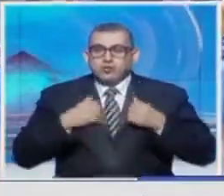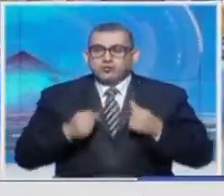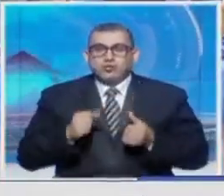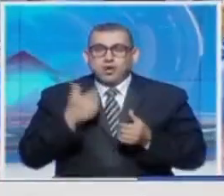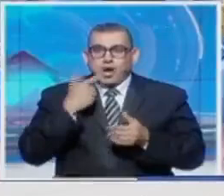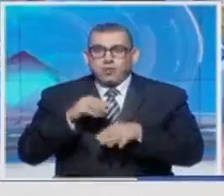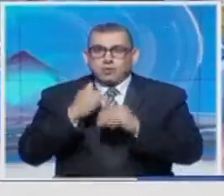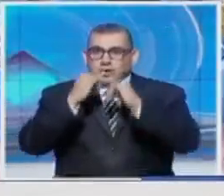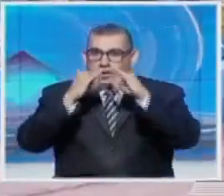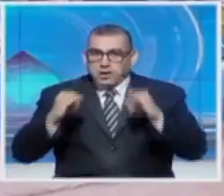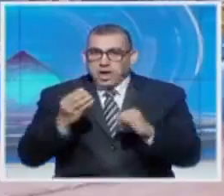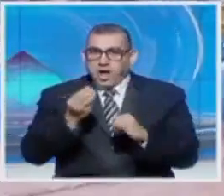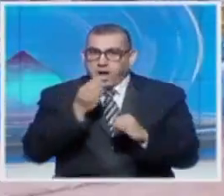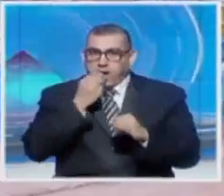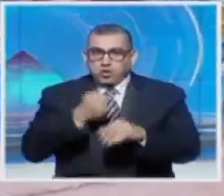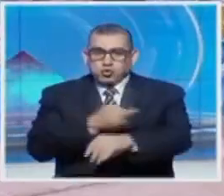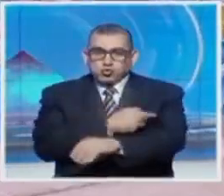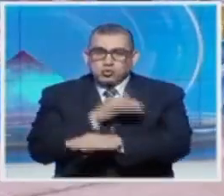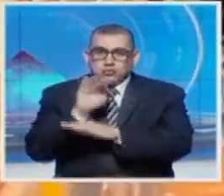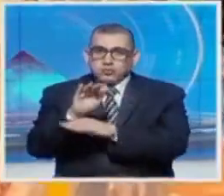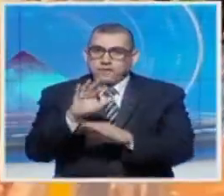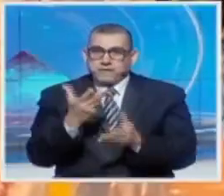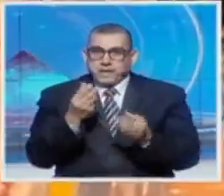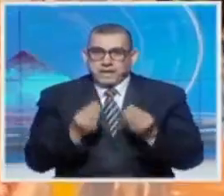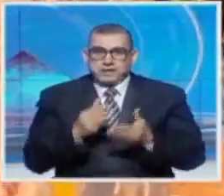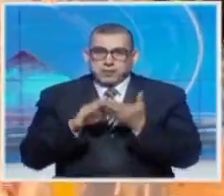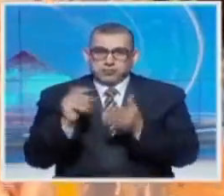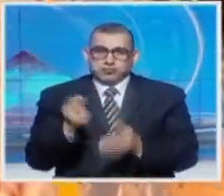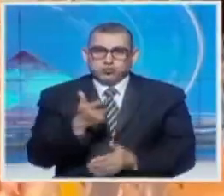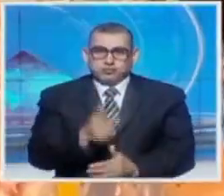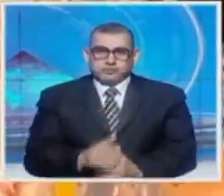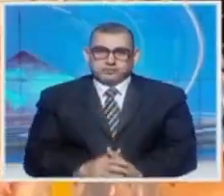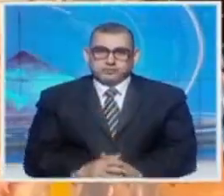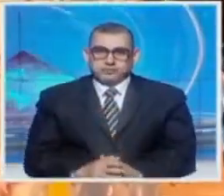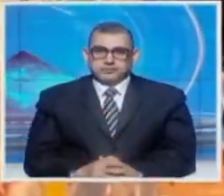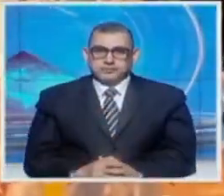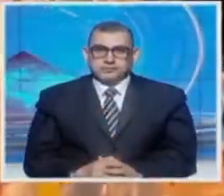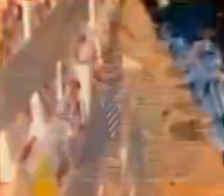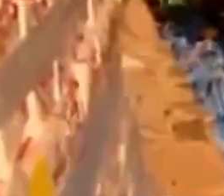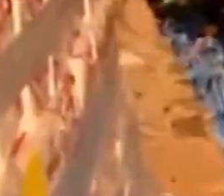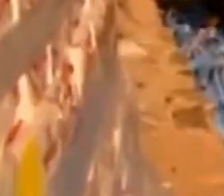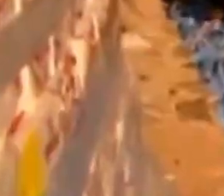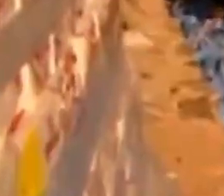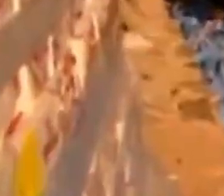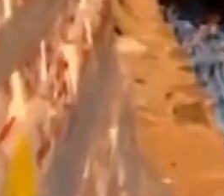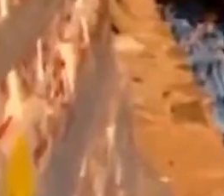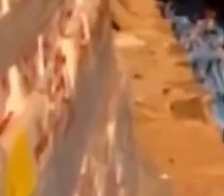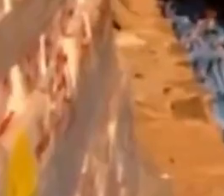للناجين وتوفير ملاجئ وطعام ومعدات طبية.